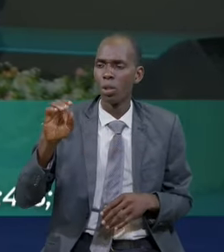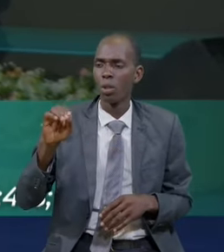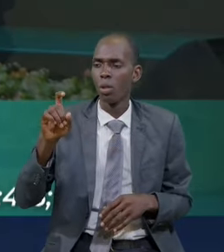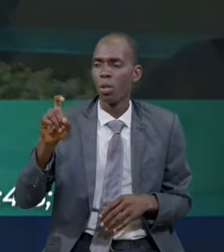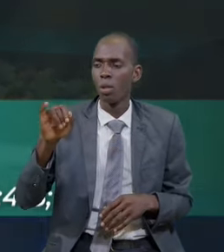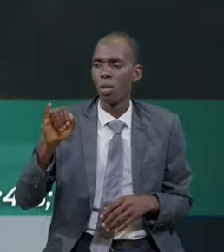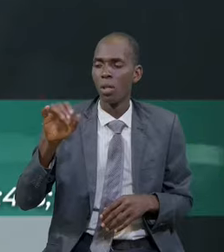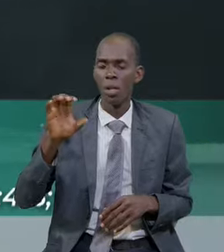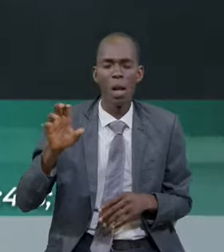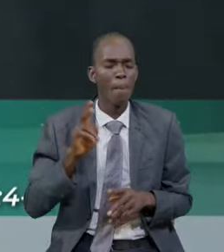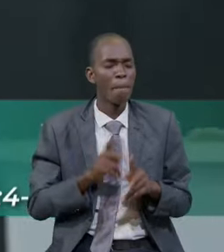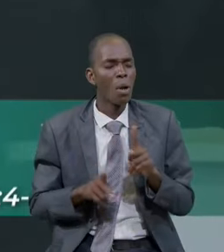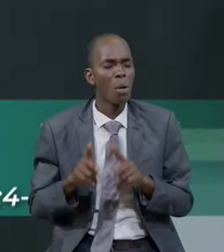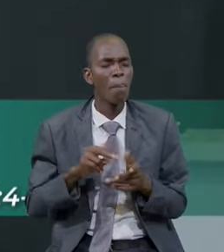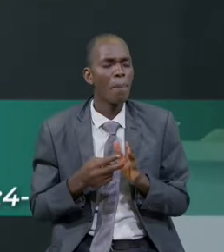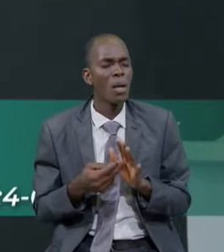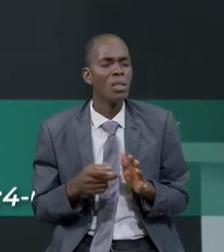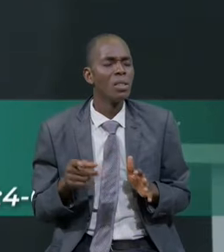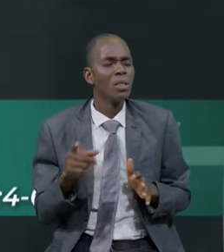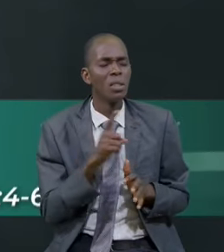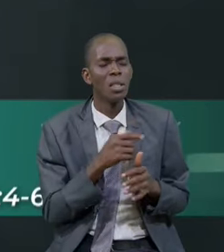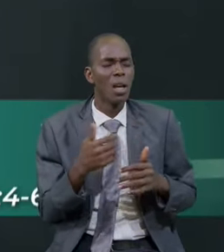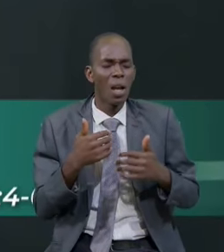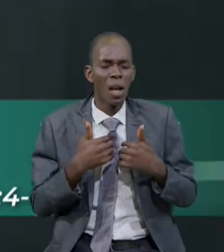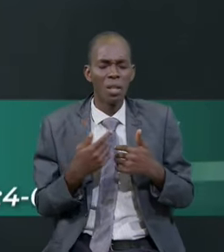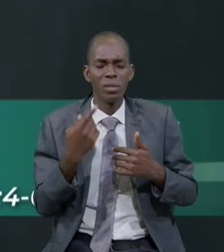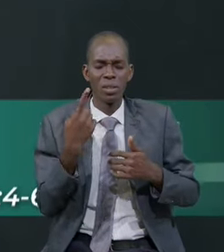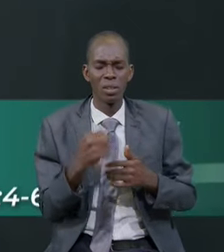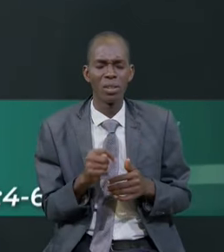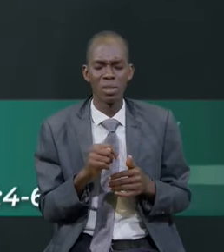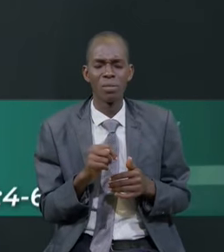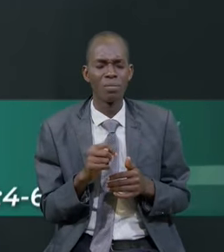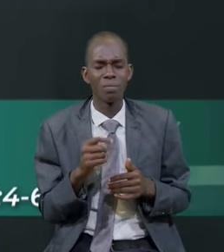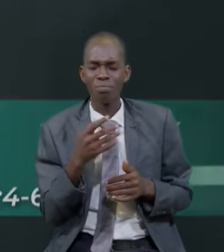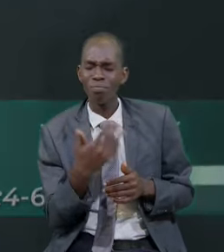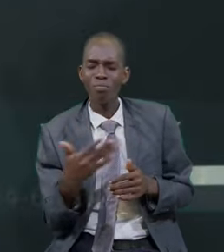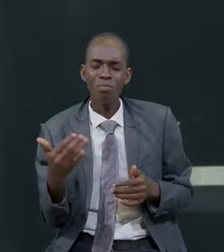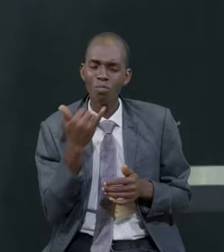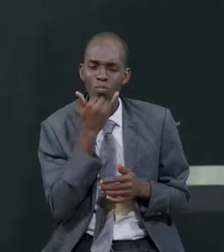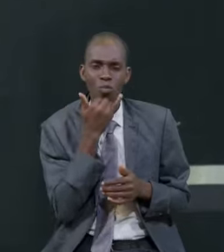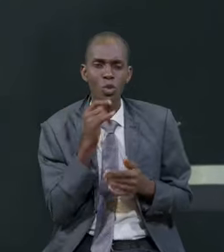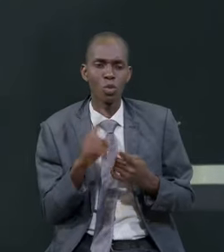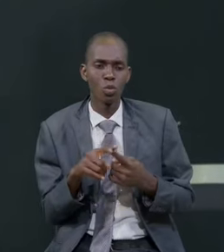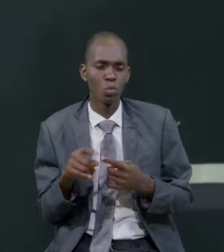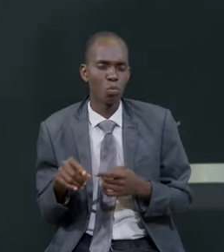Ils ont un acide caché et ils veulent déverser ça sur tous les dons que tu penses